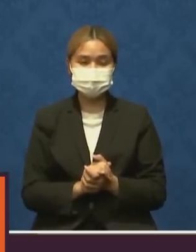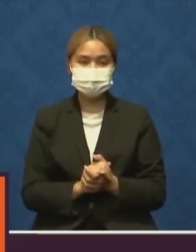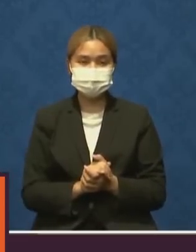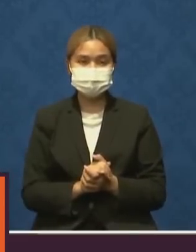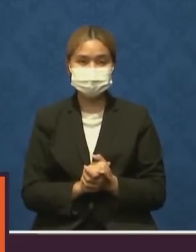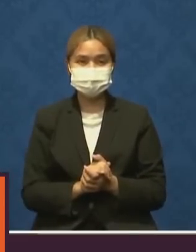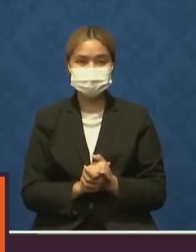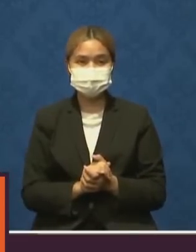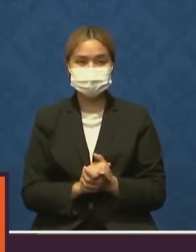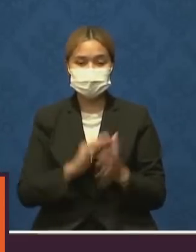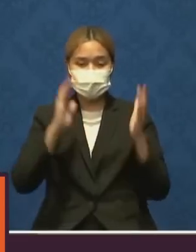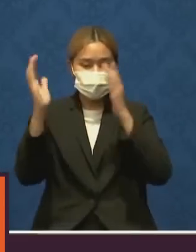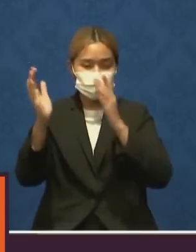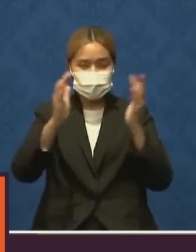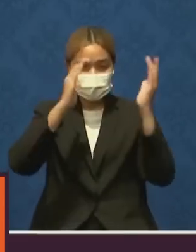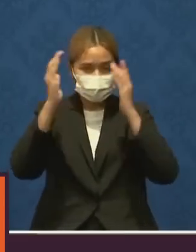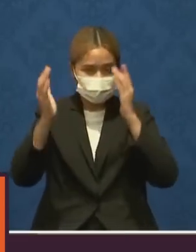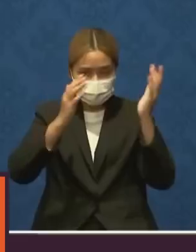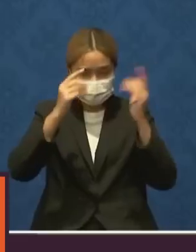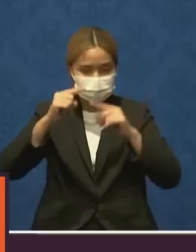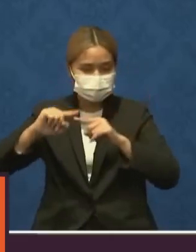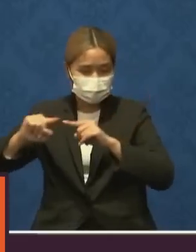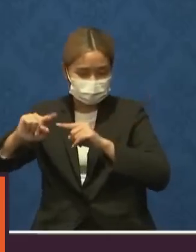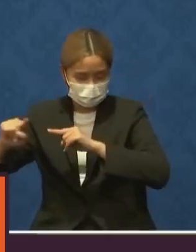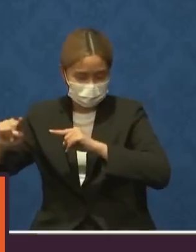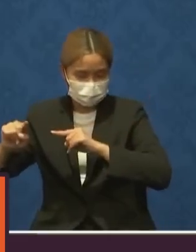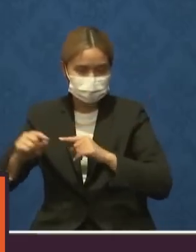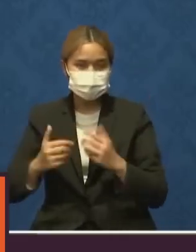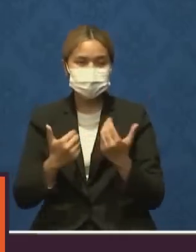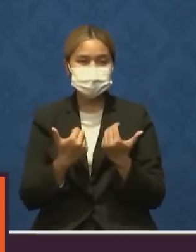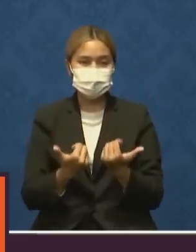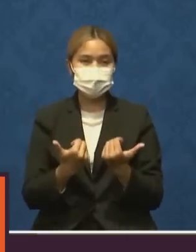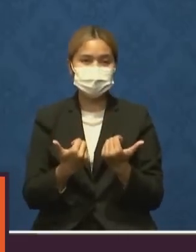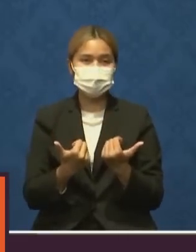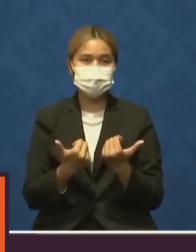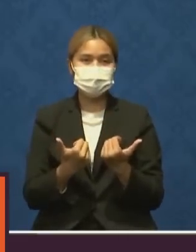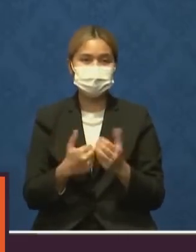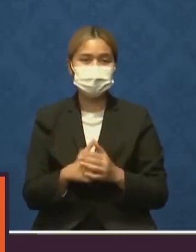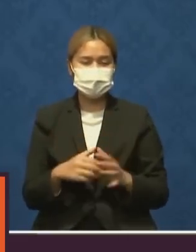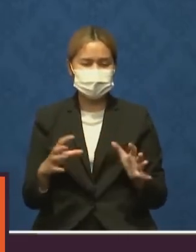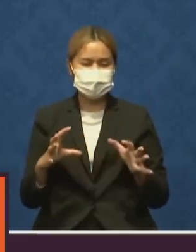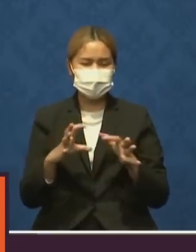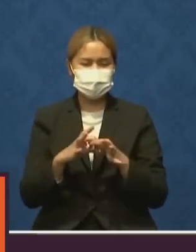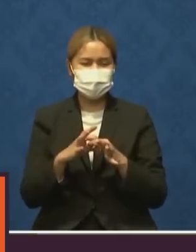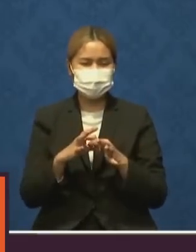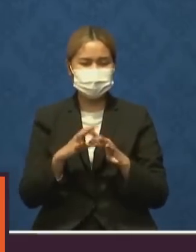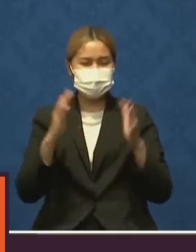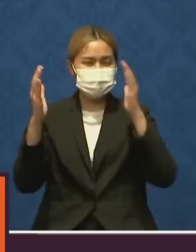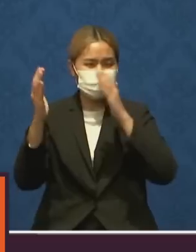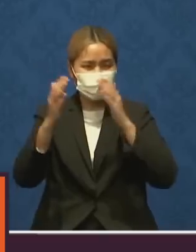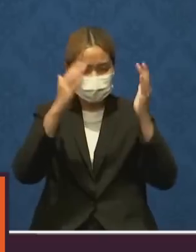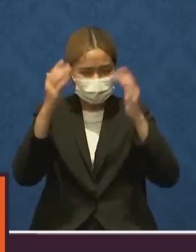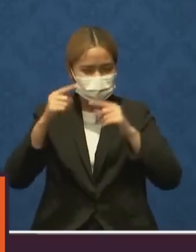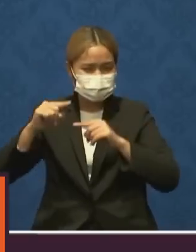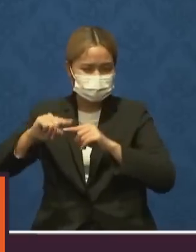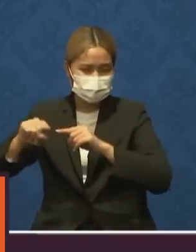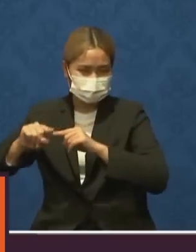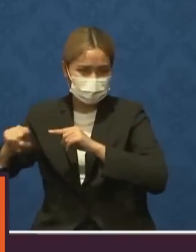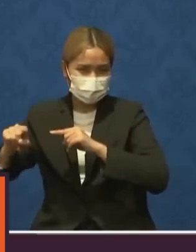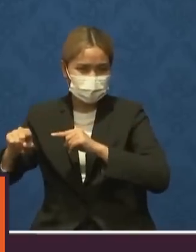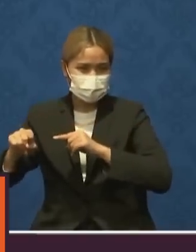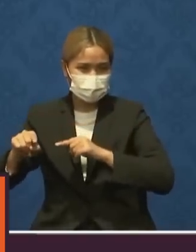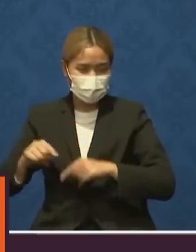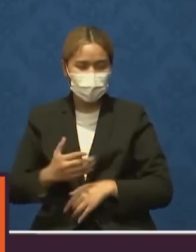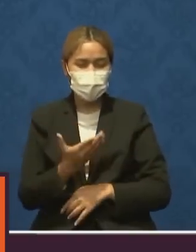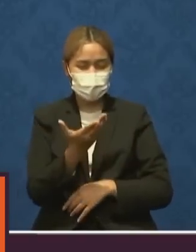โล.: ลม ชอะ มวงขยะซึผมตบอกมานะคร ผมไมไดคค kepรงงทางเลือกแต่ผมคัค้าเคะบวการที่จะทำ